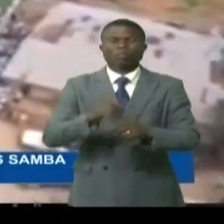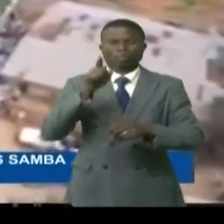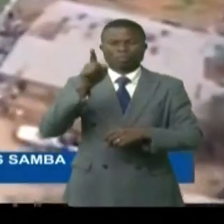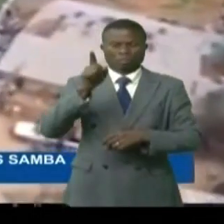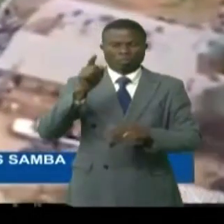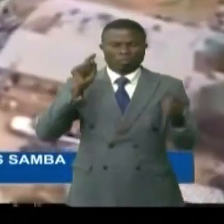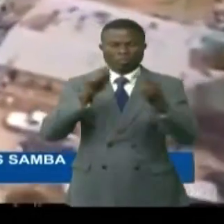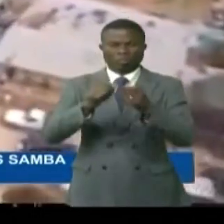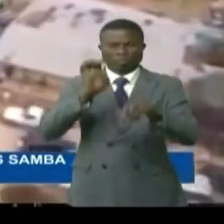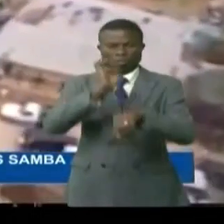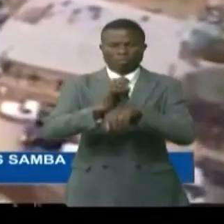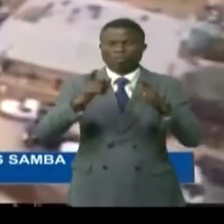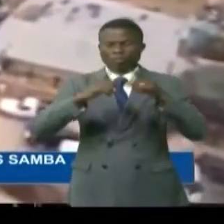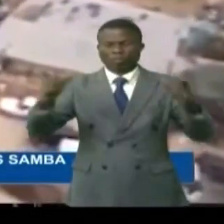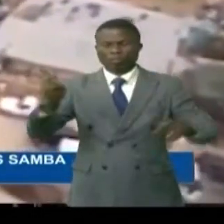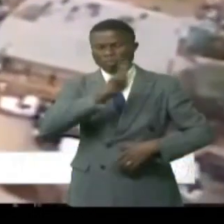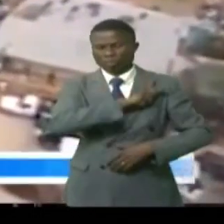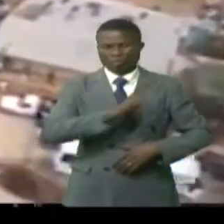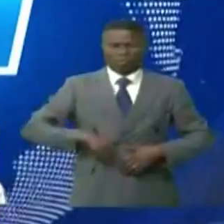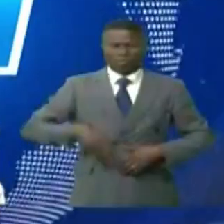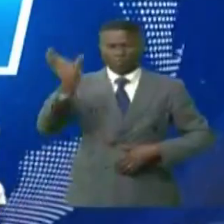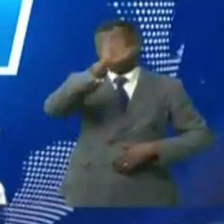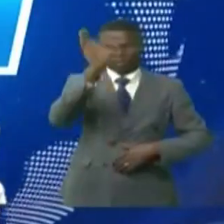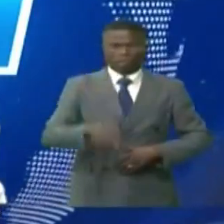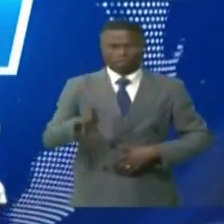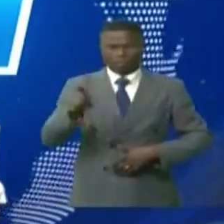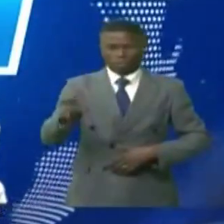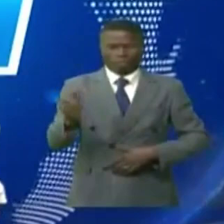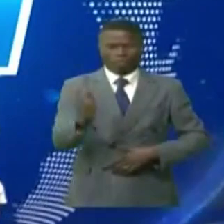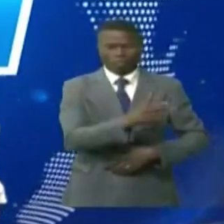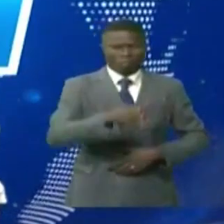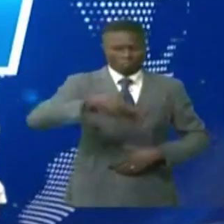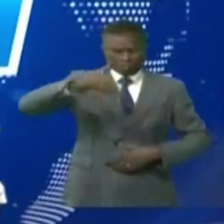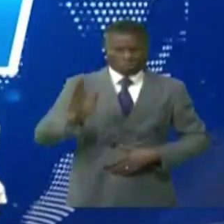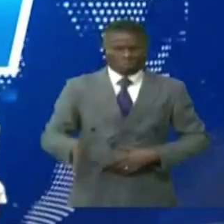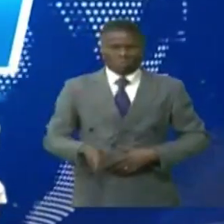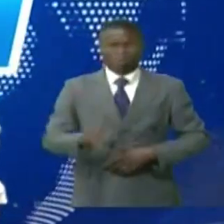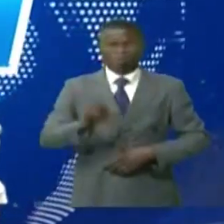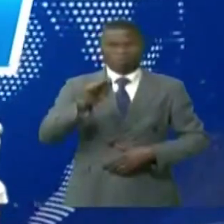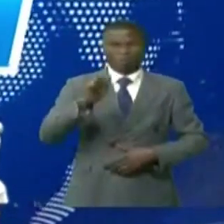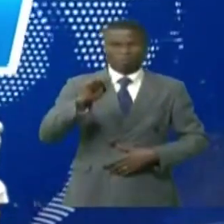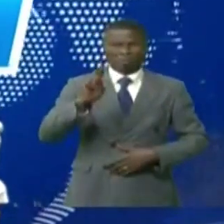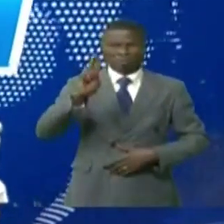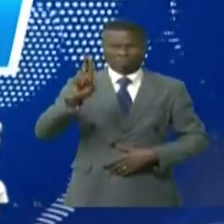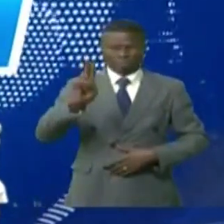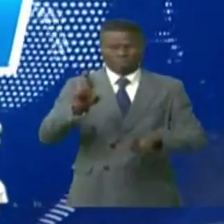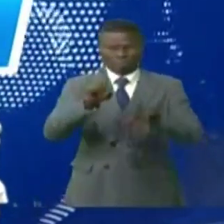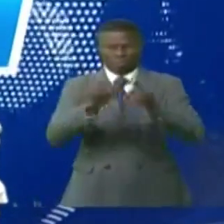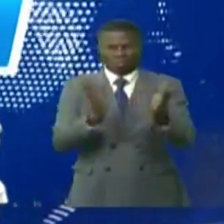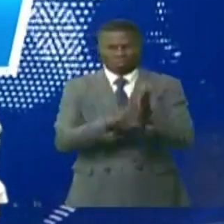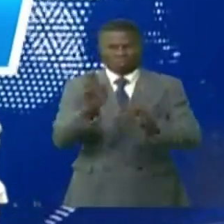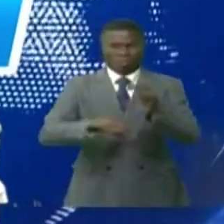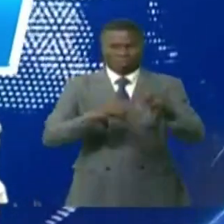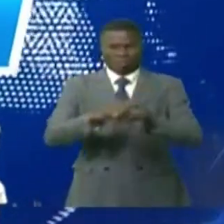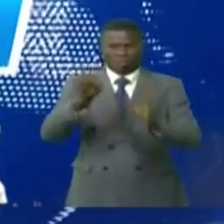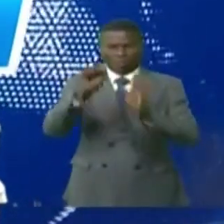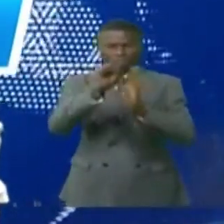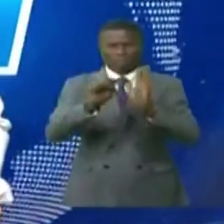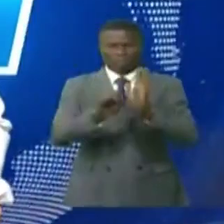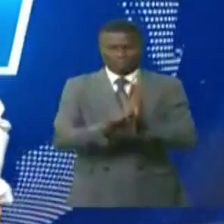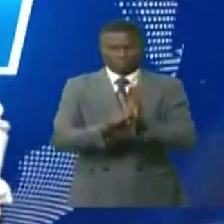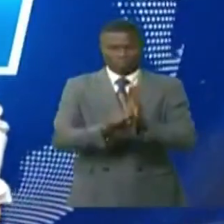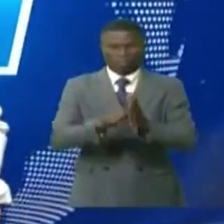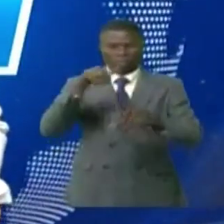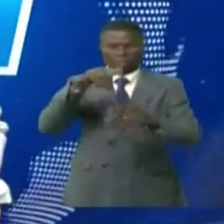et celui de toute la nation congolaise. Les experts de l'ONU Habitat et ceux de l'Institut national des statistiques